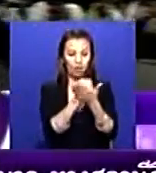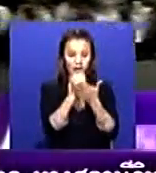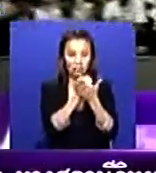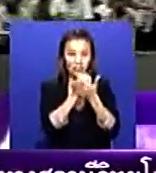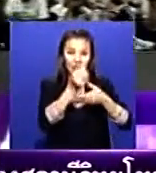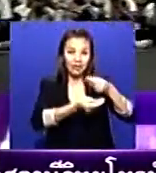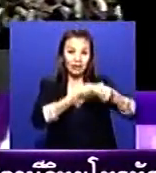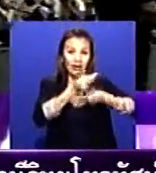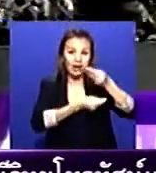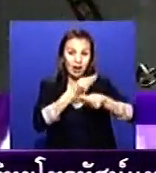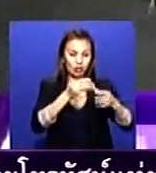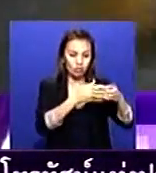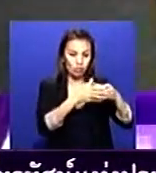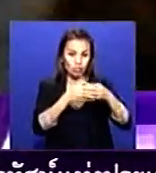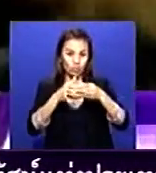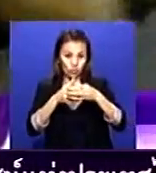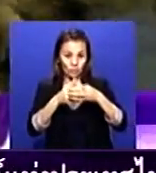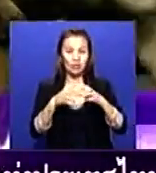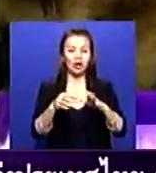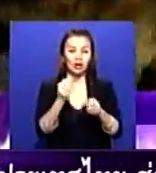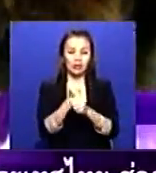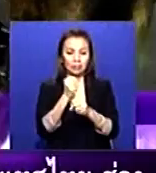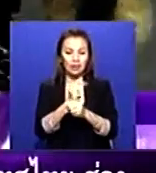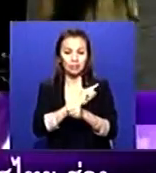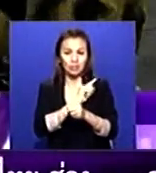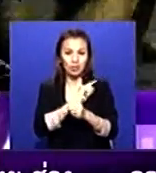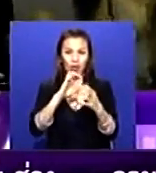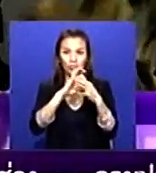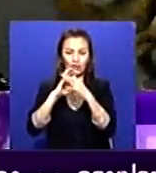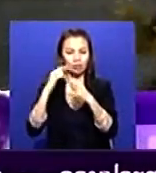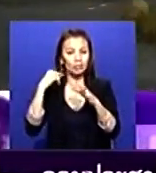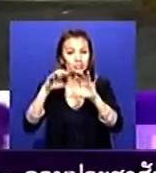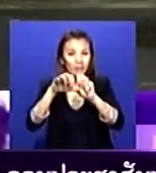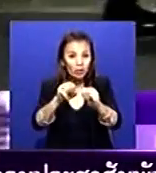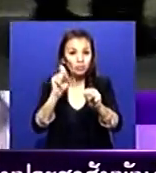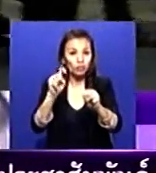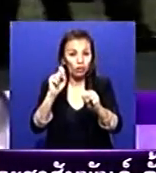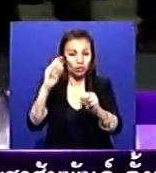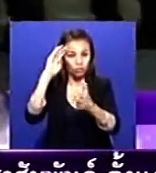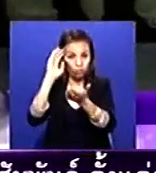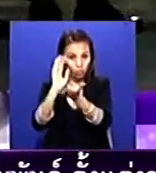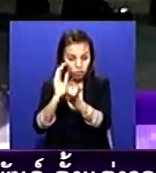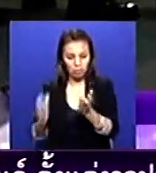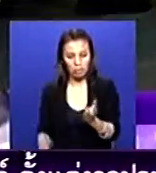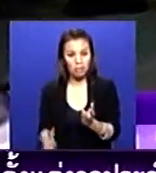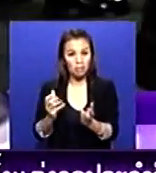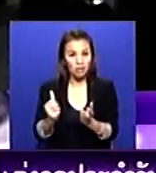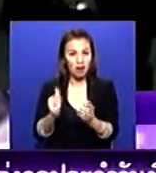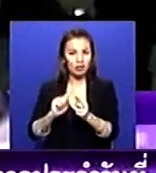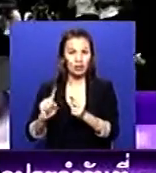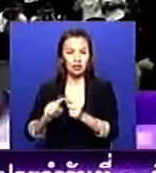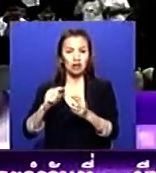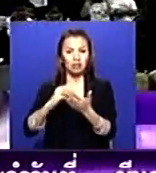าที่ควบคุมฝูงชนชุดปฏิบัติการพิเศษอรินทราชและสุนัขตำรวจนครบาลได้รับความสนใจจากนักเรียน